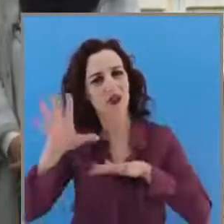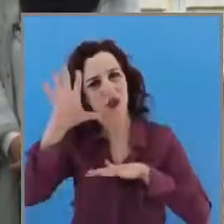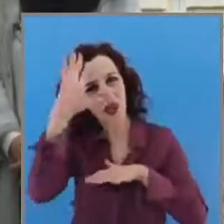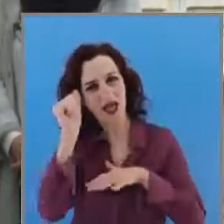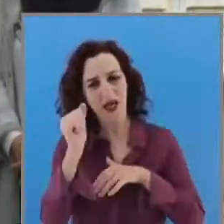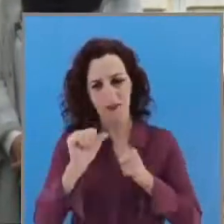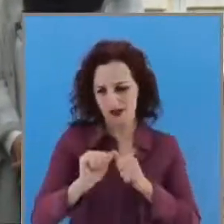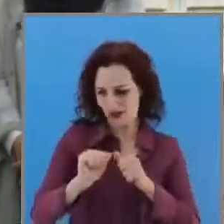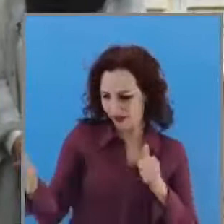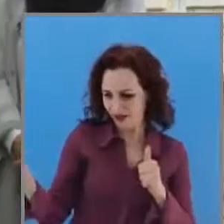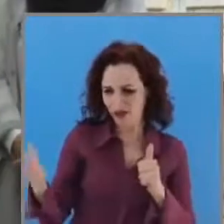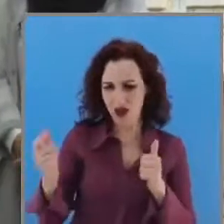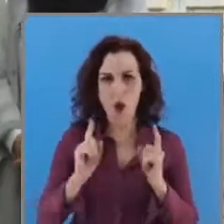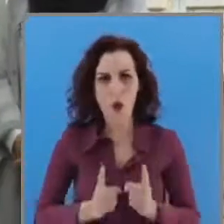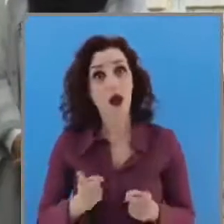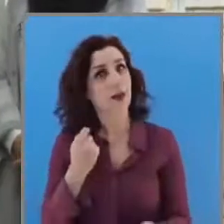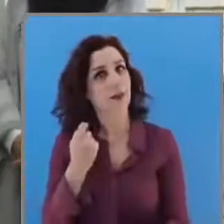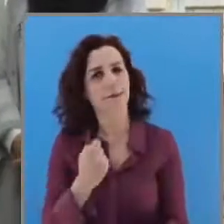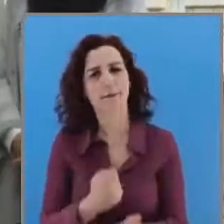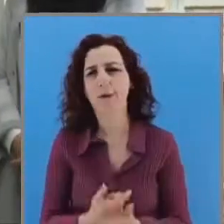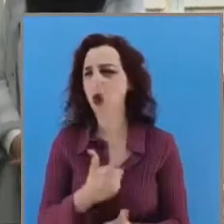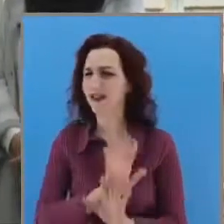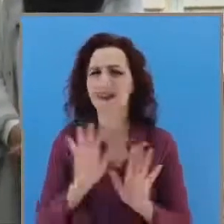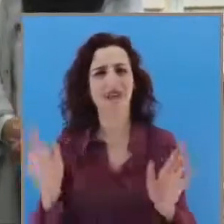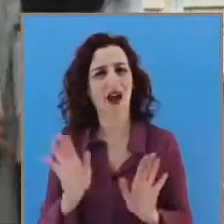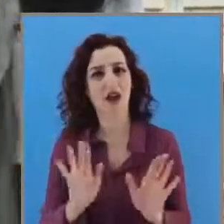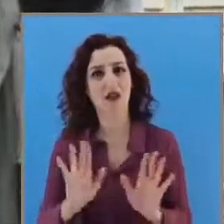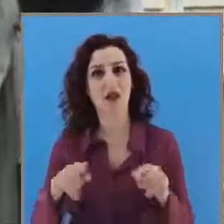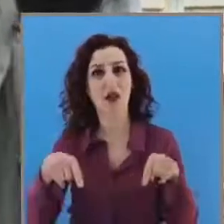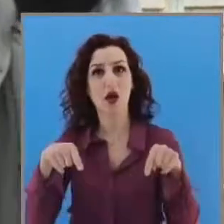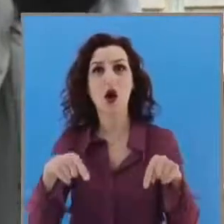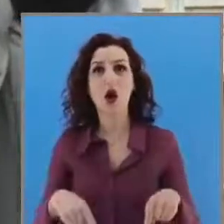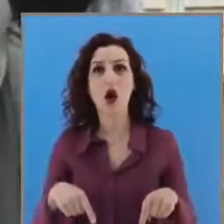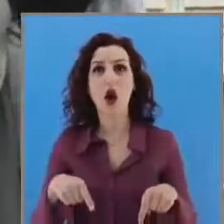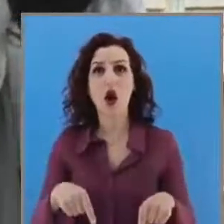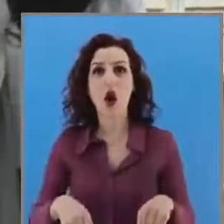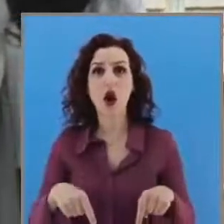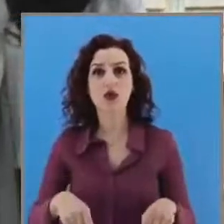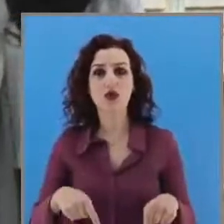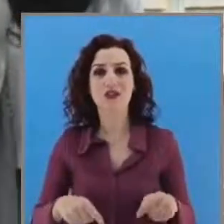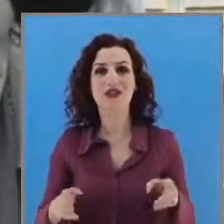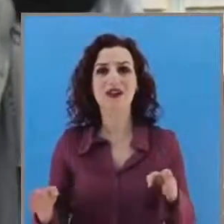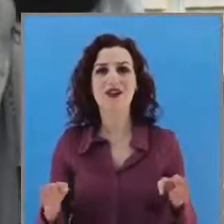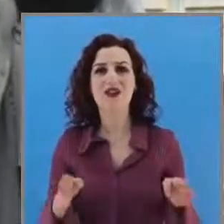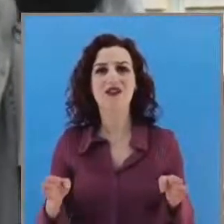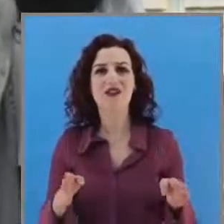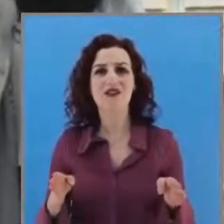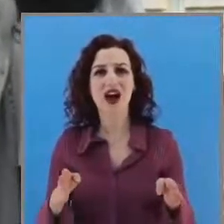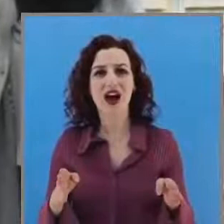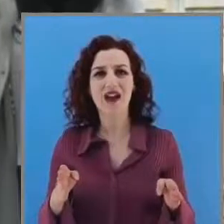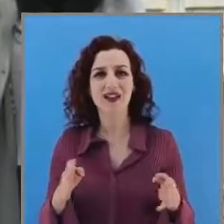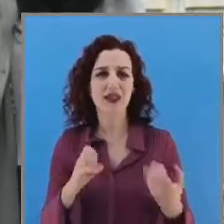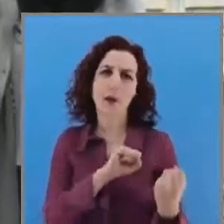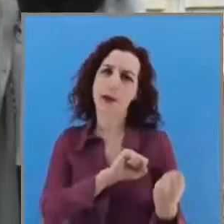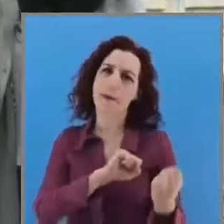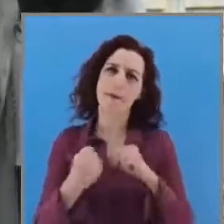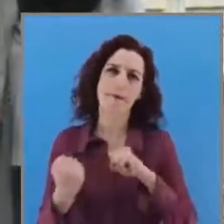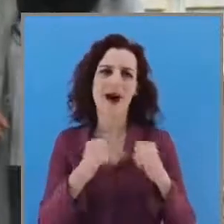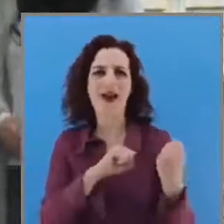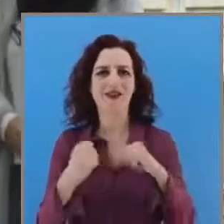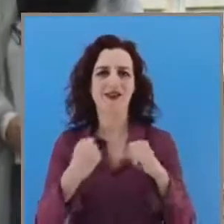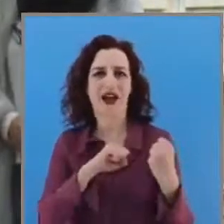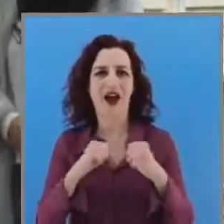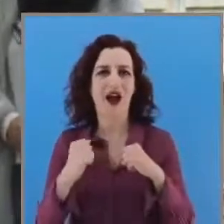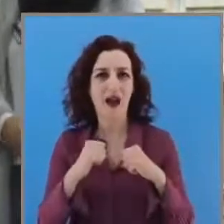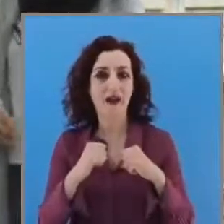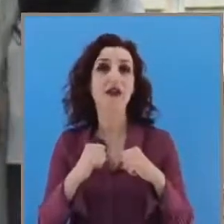assolutamente importante, per cui oggi è un investimento in questa fase che è una fase di battaglia, di guerra contro il virus, ma è un investimento